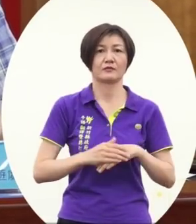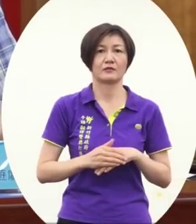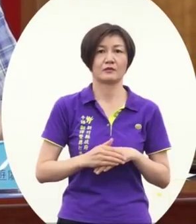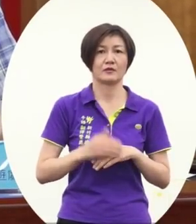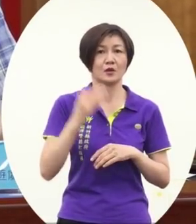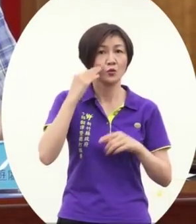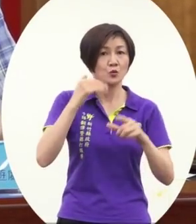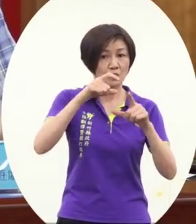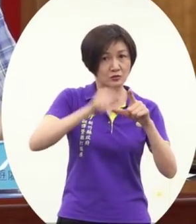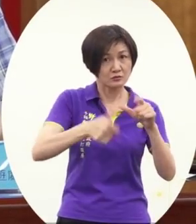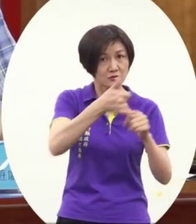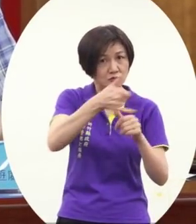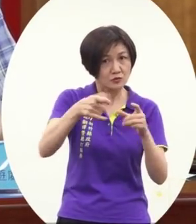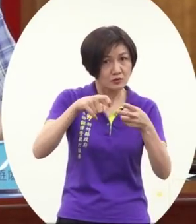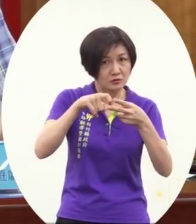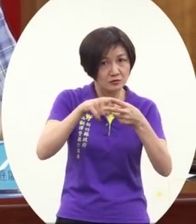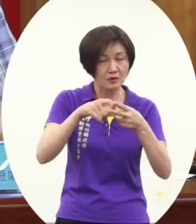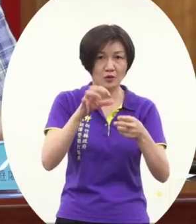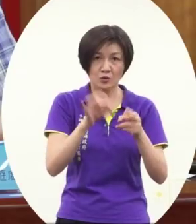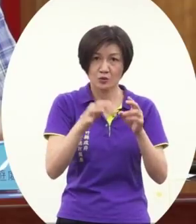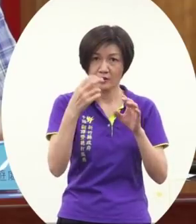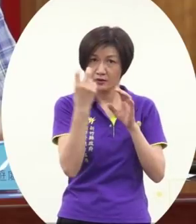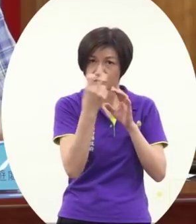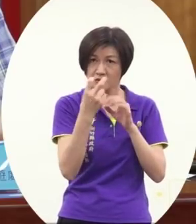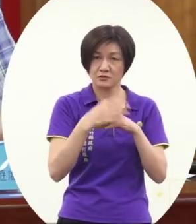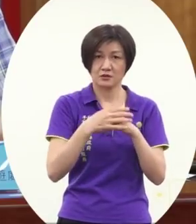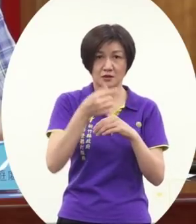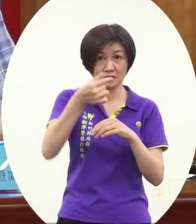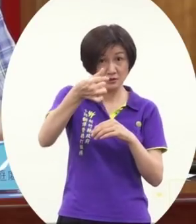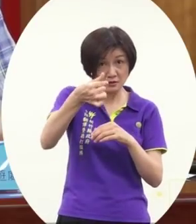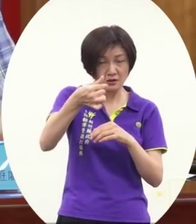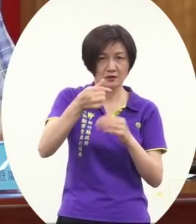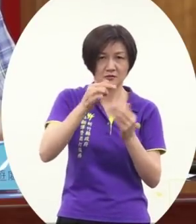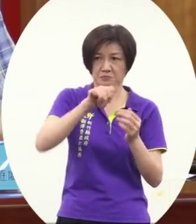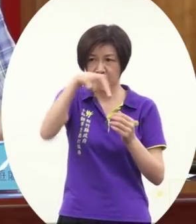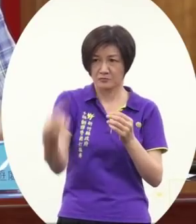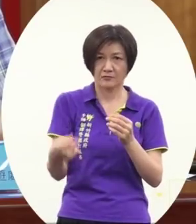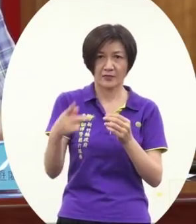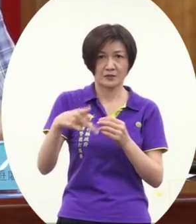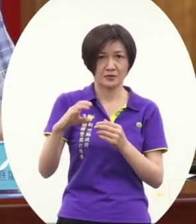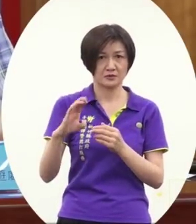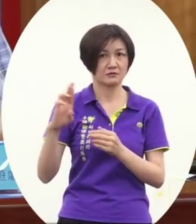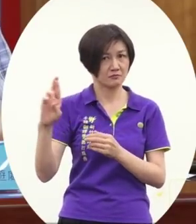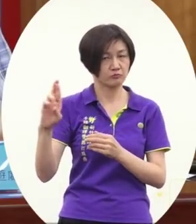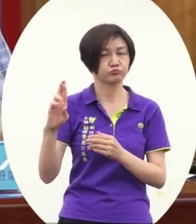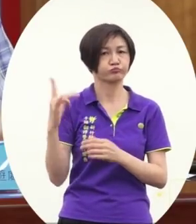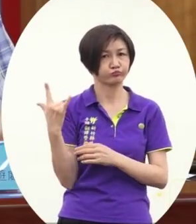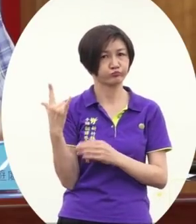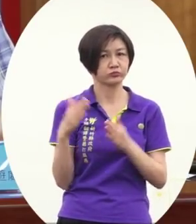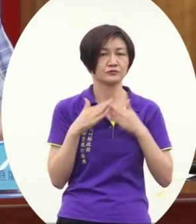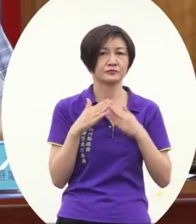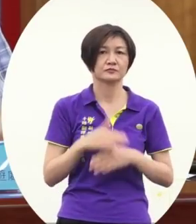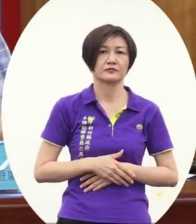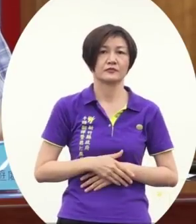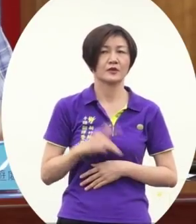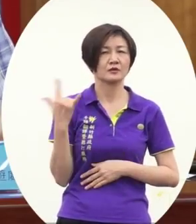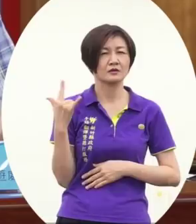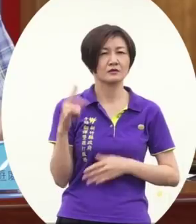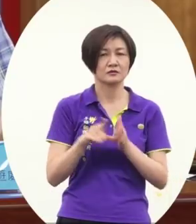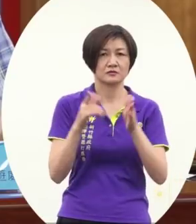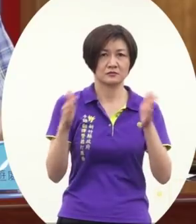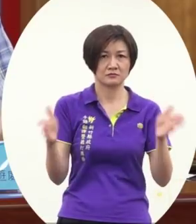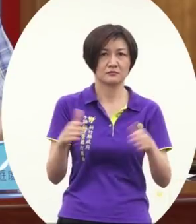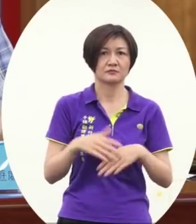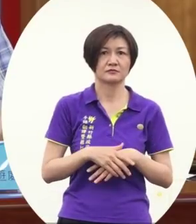快筛阳性的情形，那这部分要进行后续的 PCR。在等待 PCR 结果的这个时间的部分，我